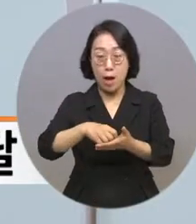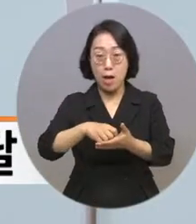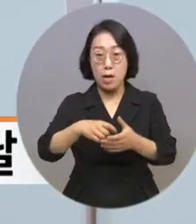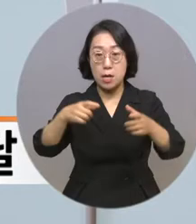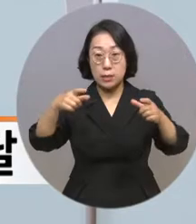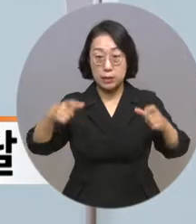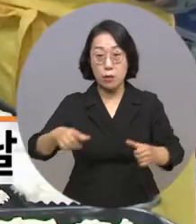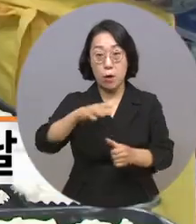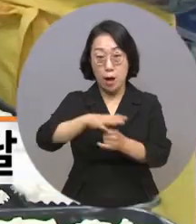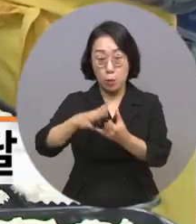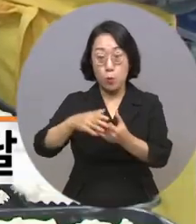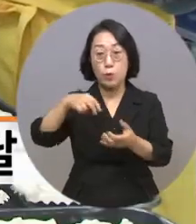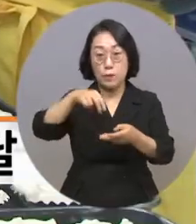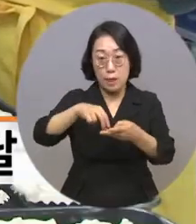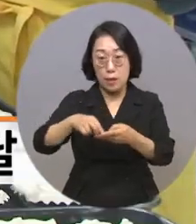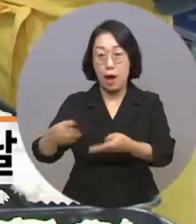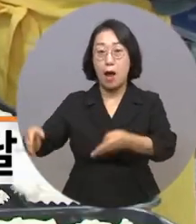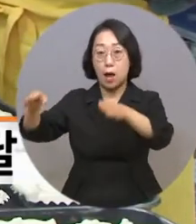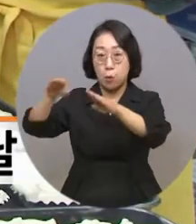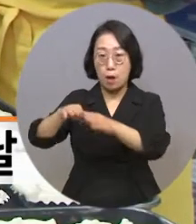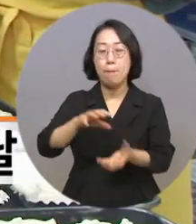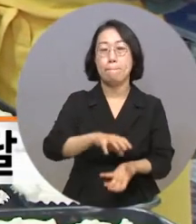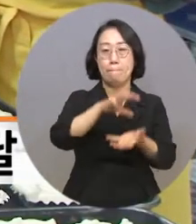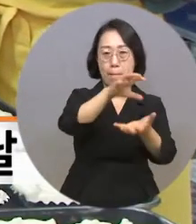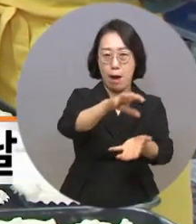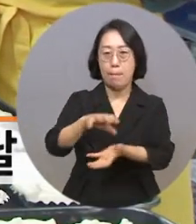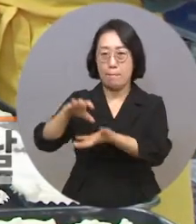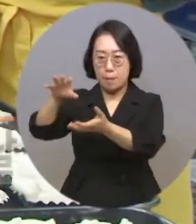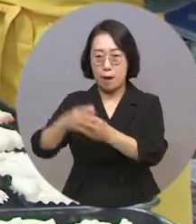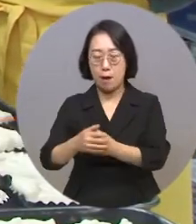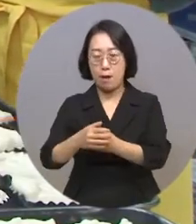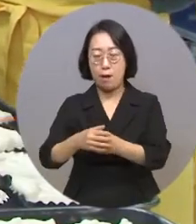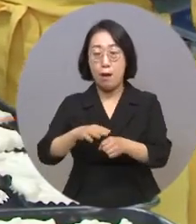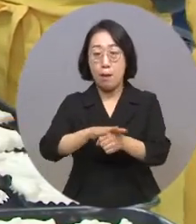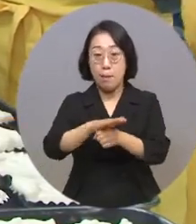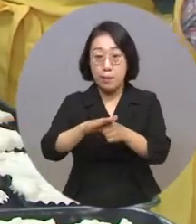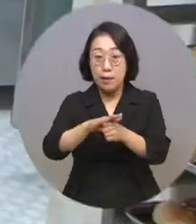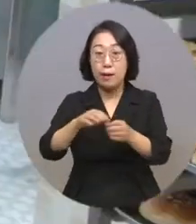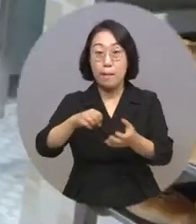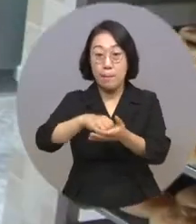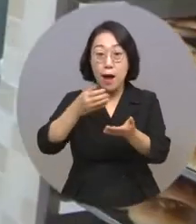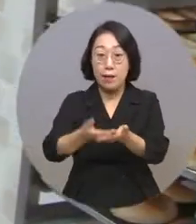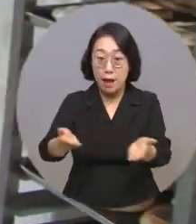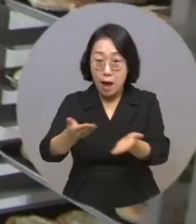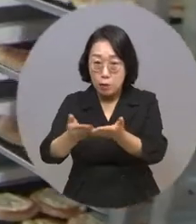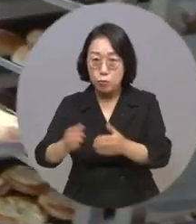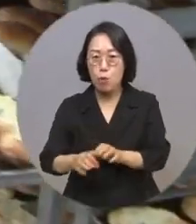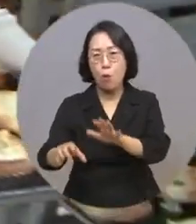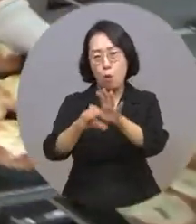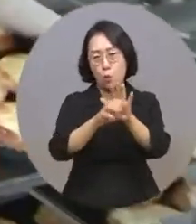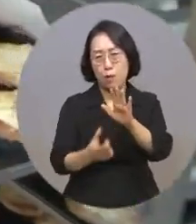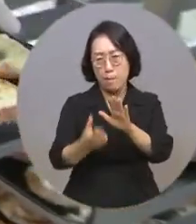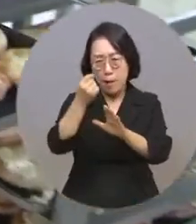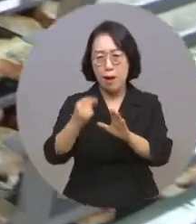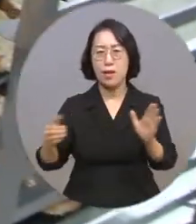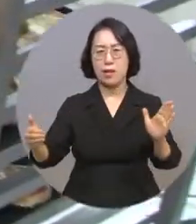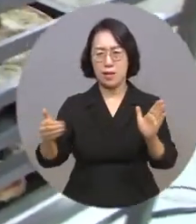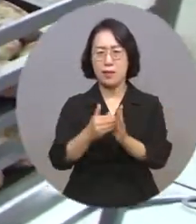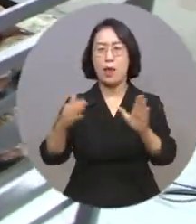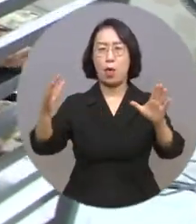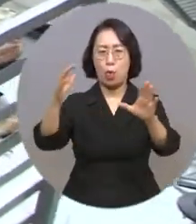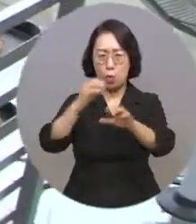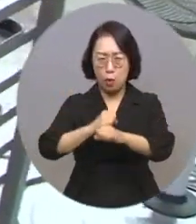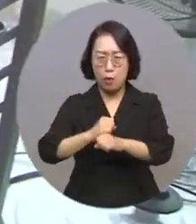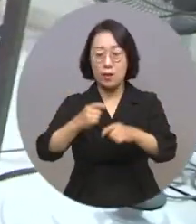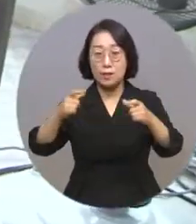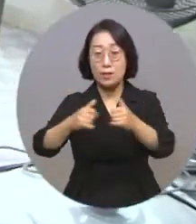및 아동보호기관으로 전달될 예정입니다. 사랑의 빵 나눔 행사를 통해 하루빨리 코로나19가 종식되어